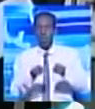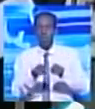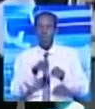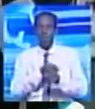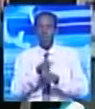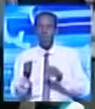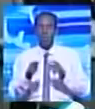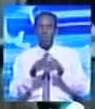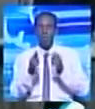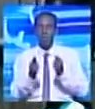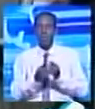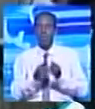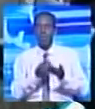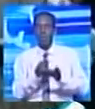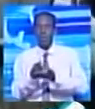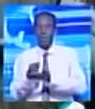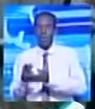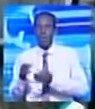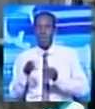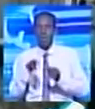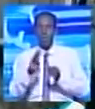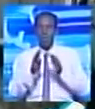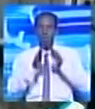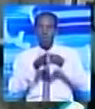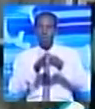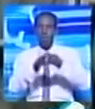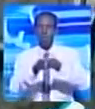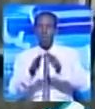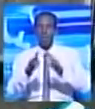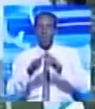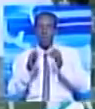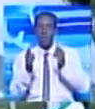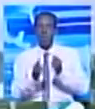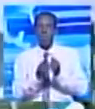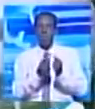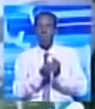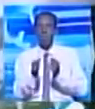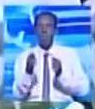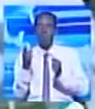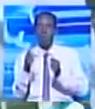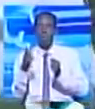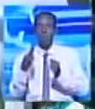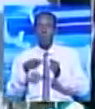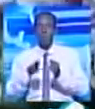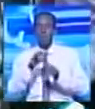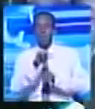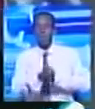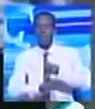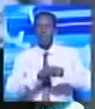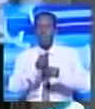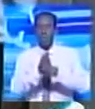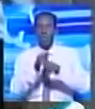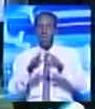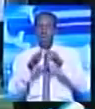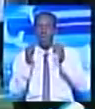fallu 3 conteneurs pour acheminer par voie maritime cette cargaison de viande. Le Royaume d'Arabie Saoudite entreprend chaque année l'acheminement